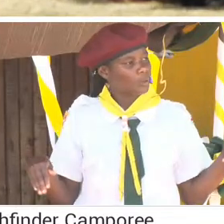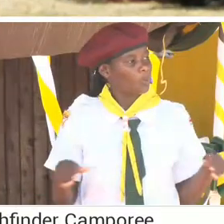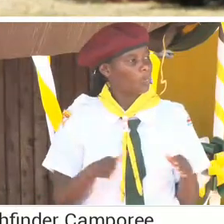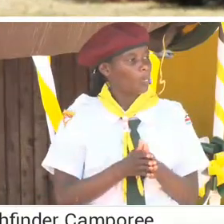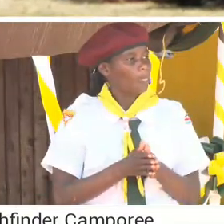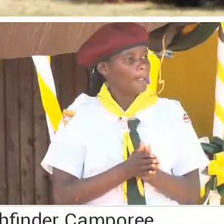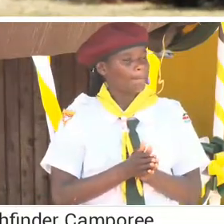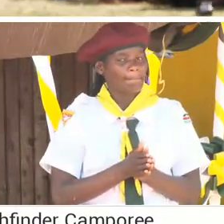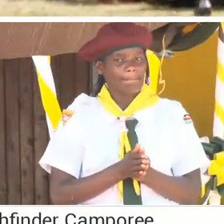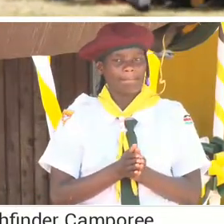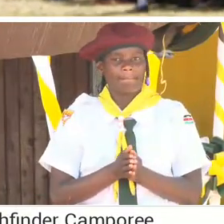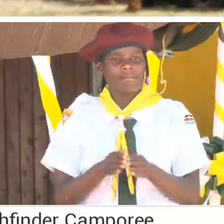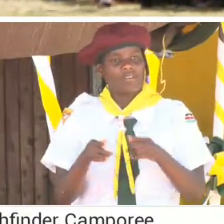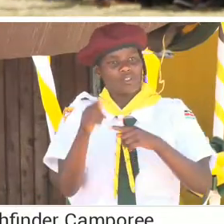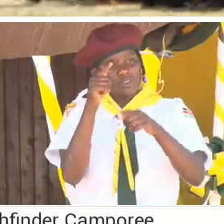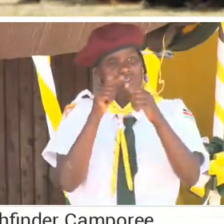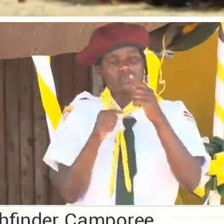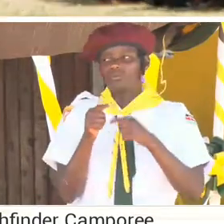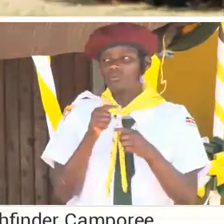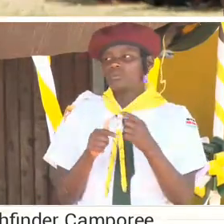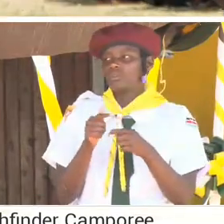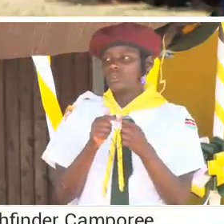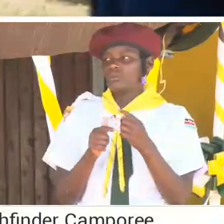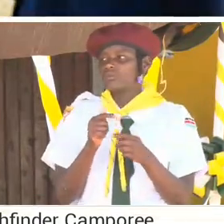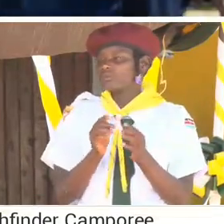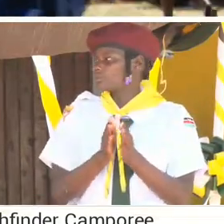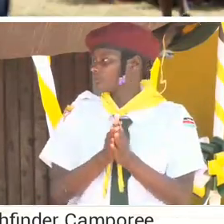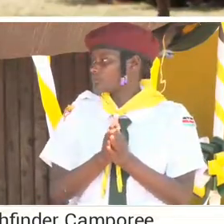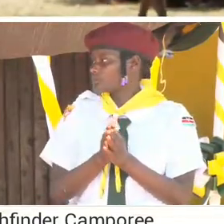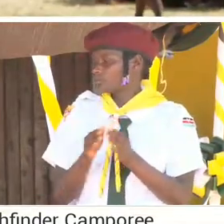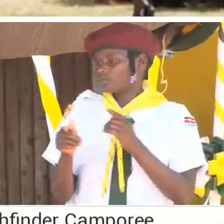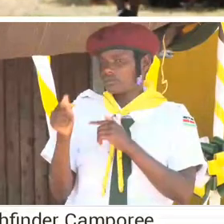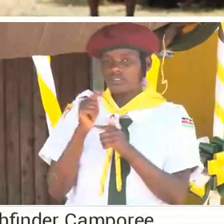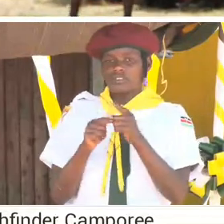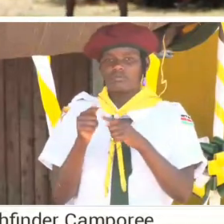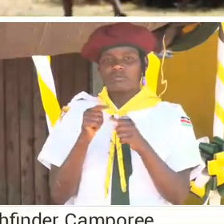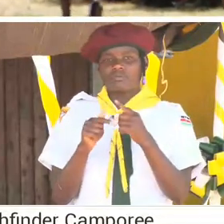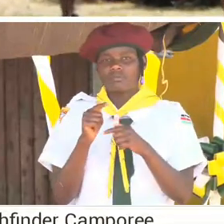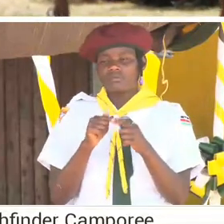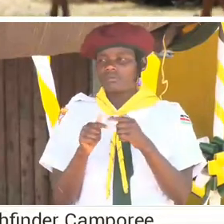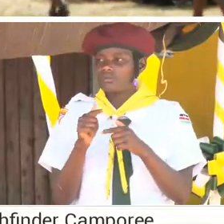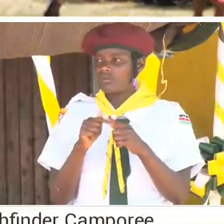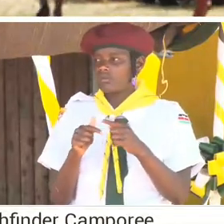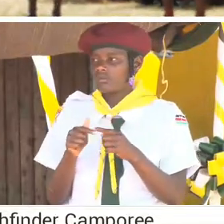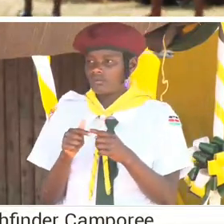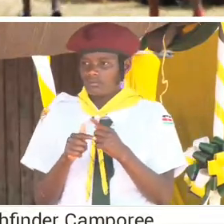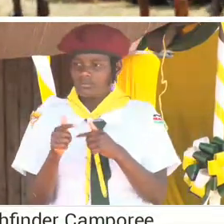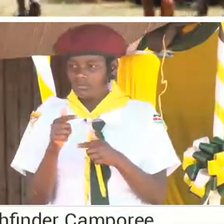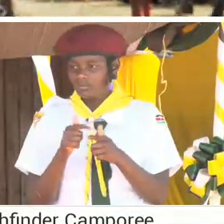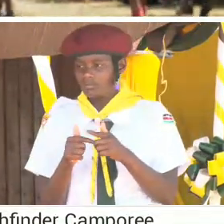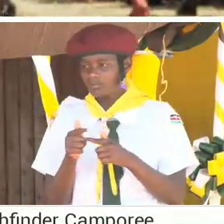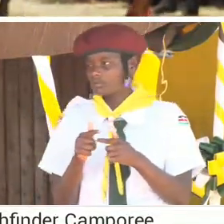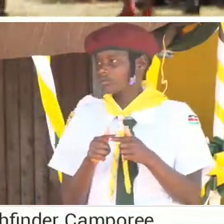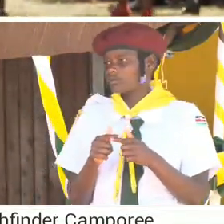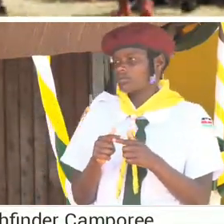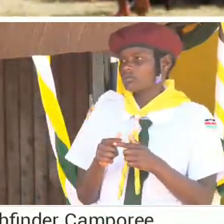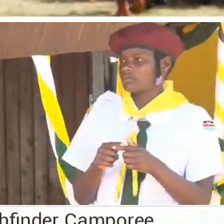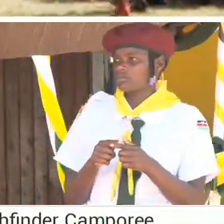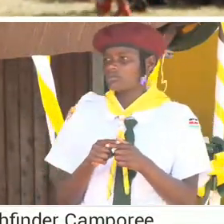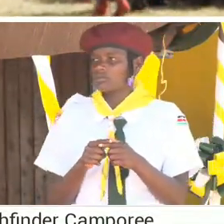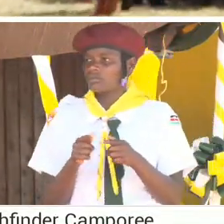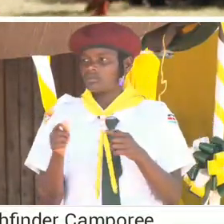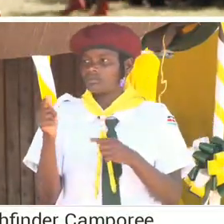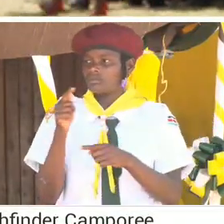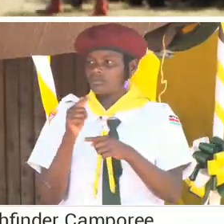Unasubiri nini rafiki? Njoo. Njoo. Njoo. Njoo. Tuae wangu